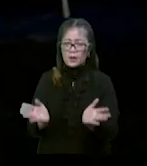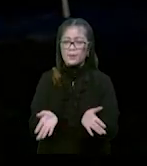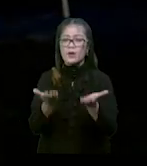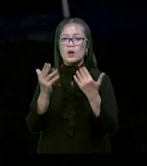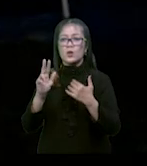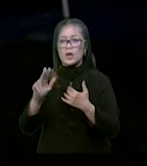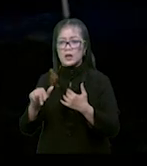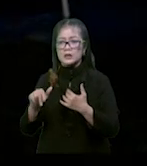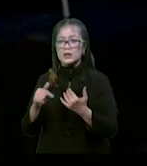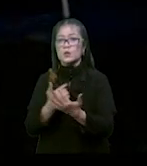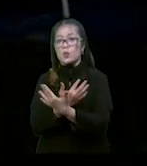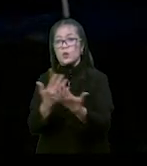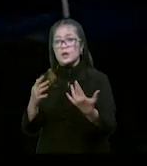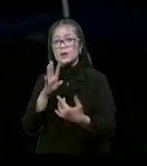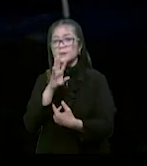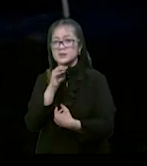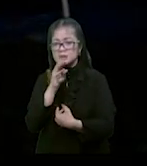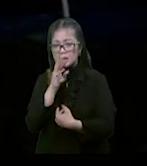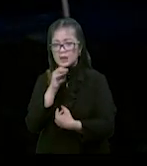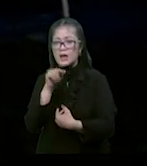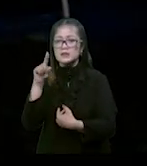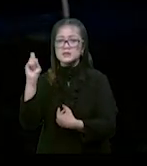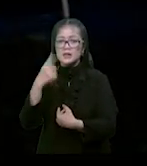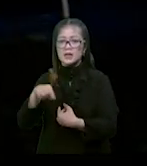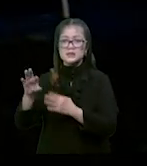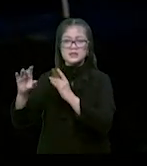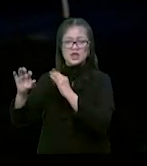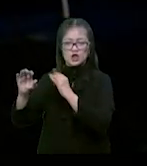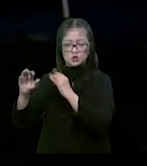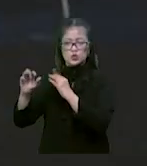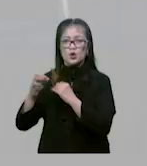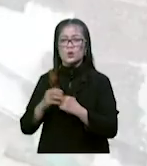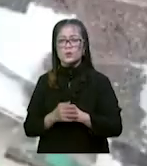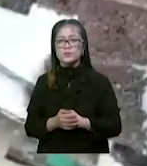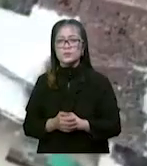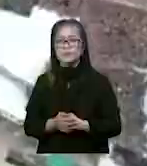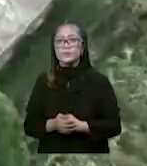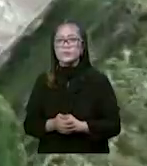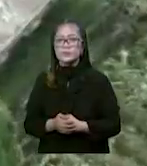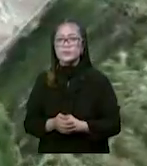Yola Duyanti beserta juru kamera Ade Supriyatna dan Rizky Yulianto melaporkan.